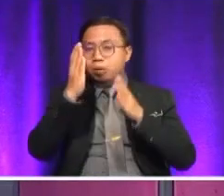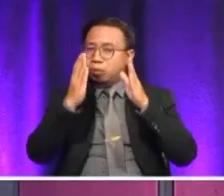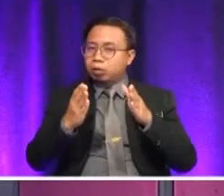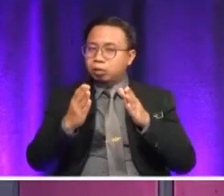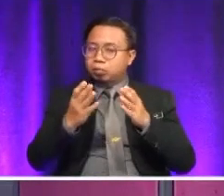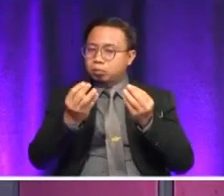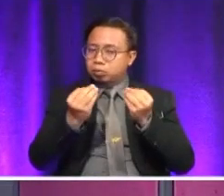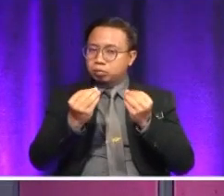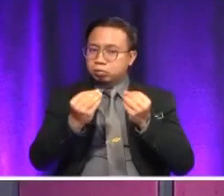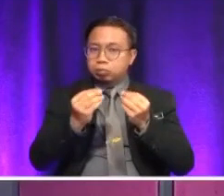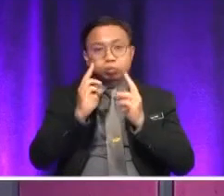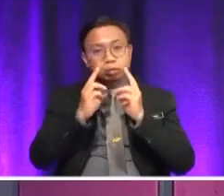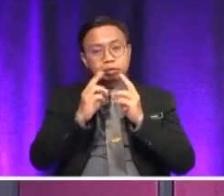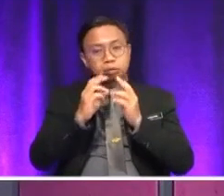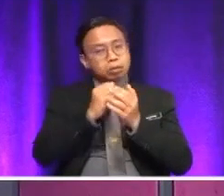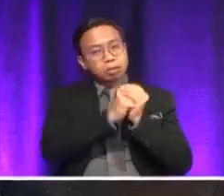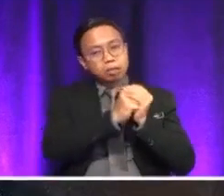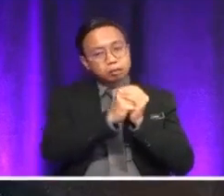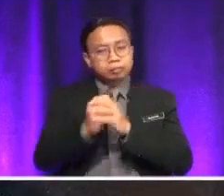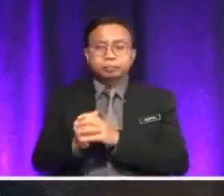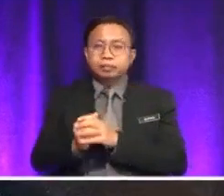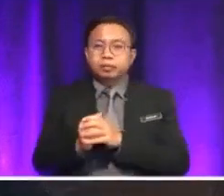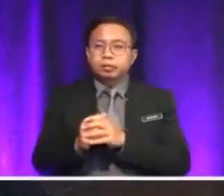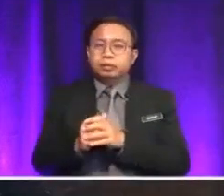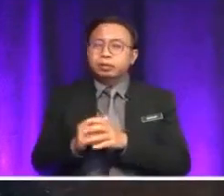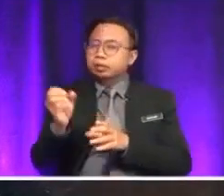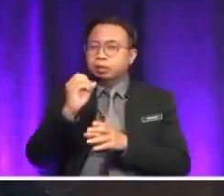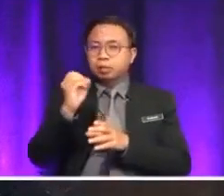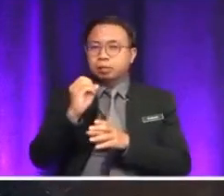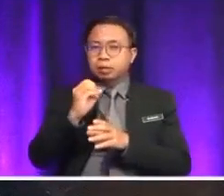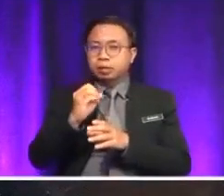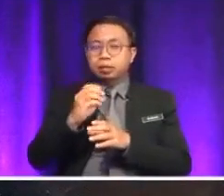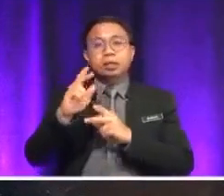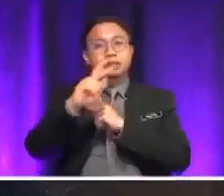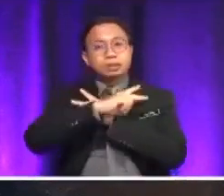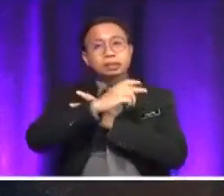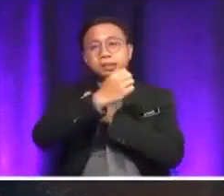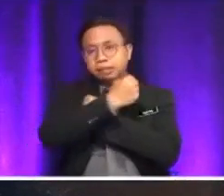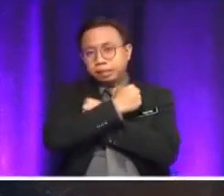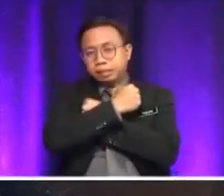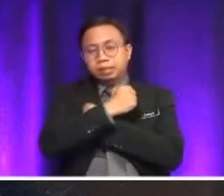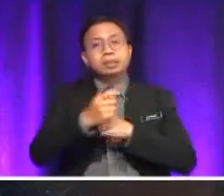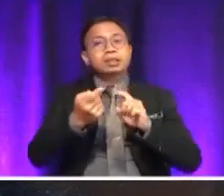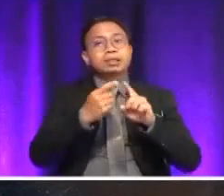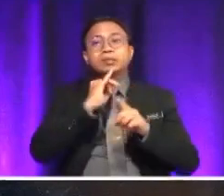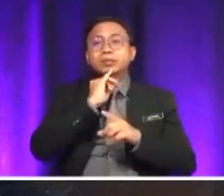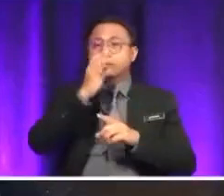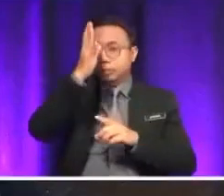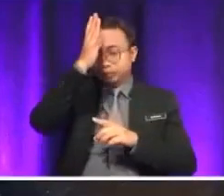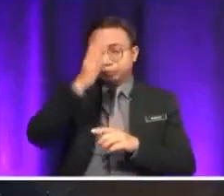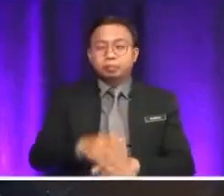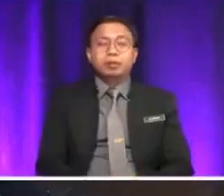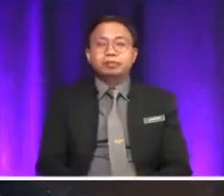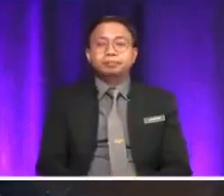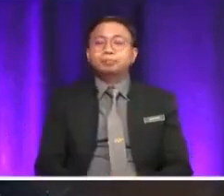stres ni disebabkan apa dekat rumah? Tidak dapat perhatian ataupun kasih sayang cikgu. Betul. Kadang-kadang ada juga